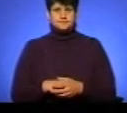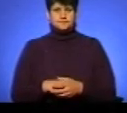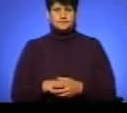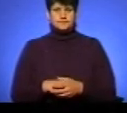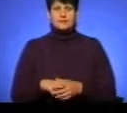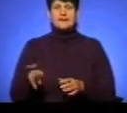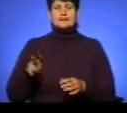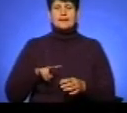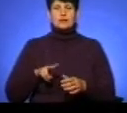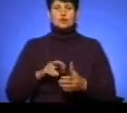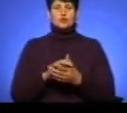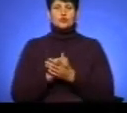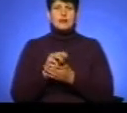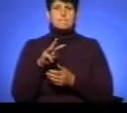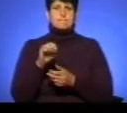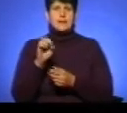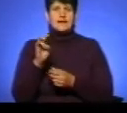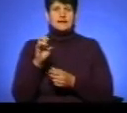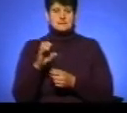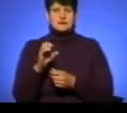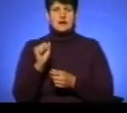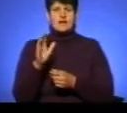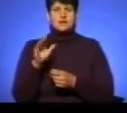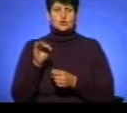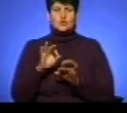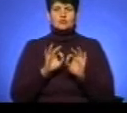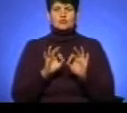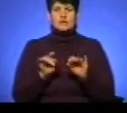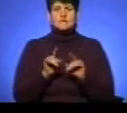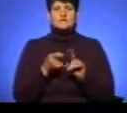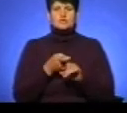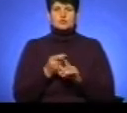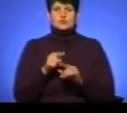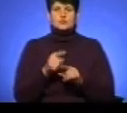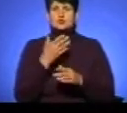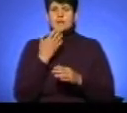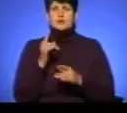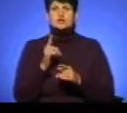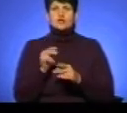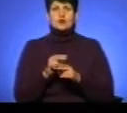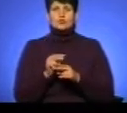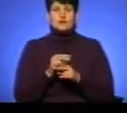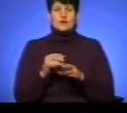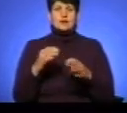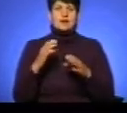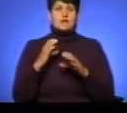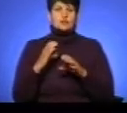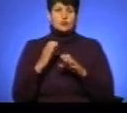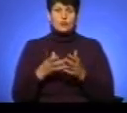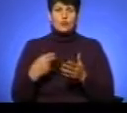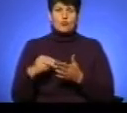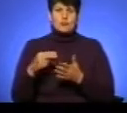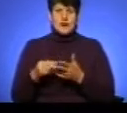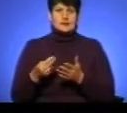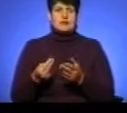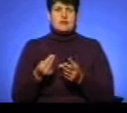Директор товариства «Менсавто» Андрій Намака розповідає, через те, що немає за що ремонтувати автобуси, купувати пальне та виплачувати